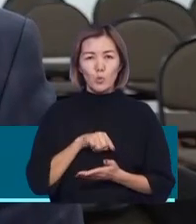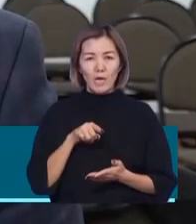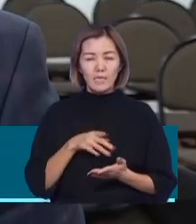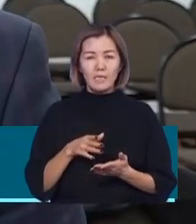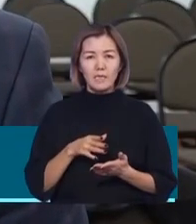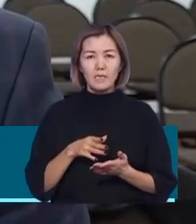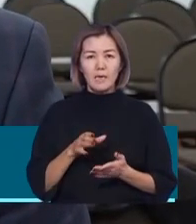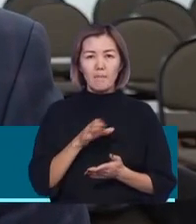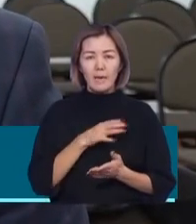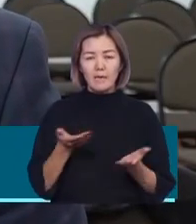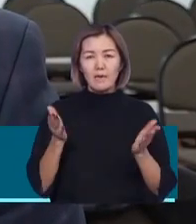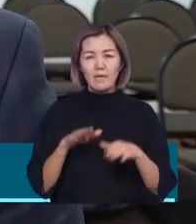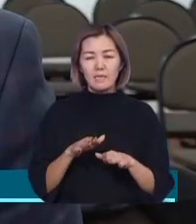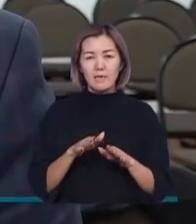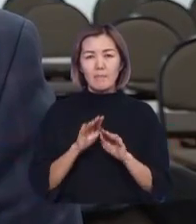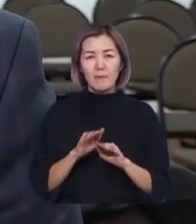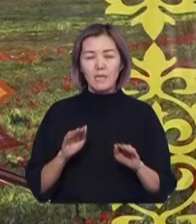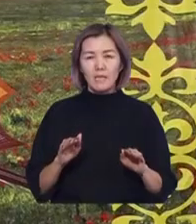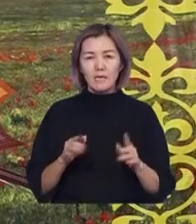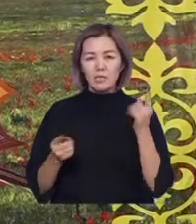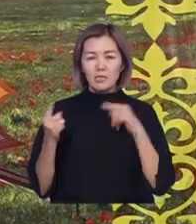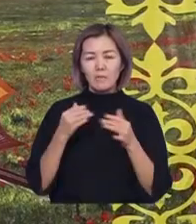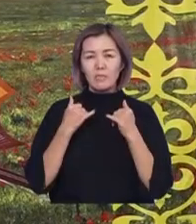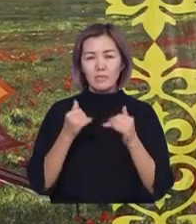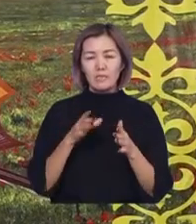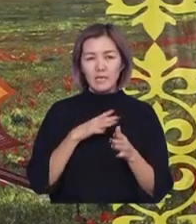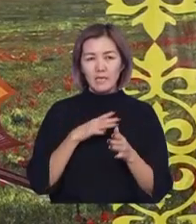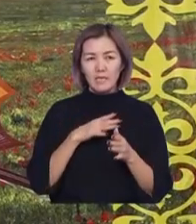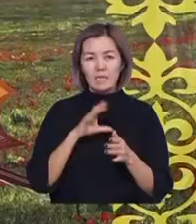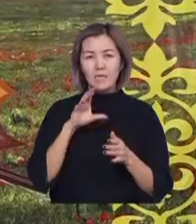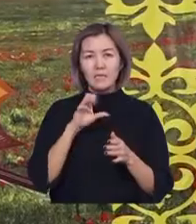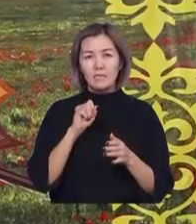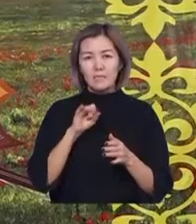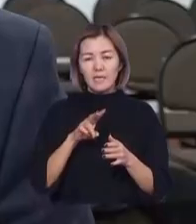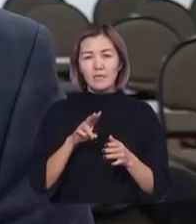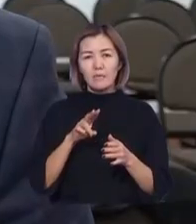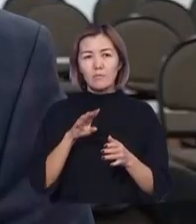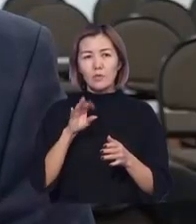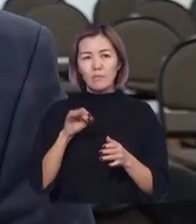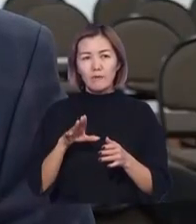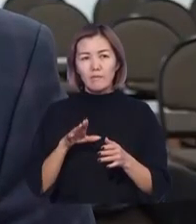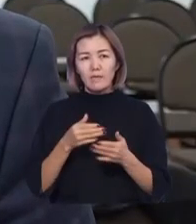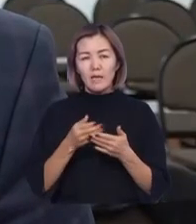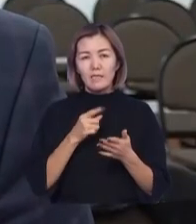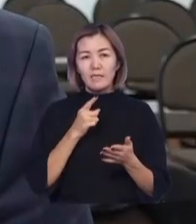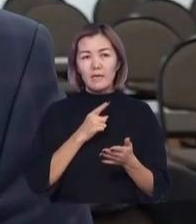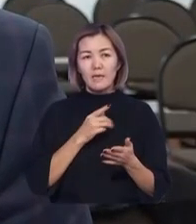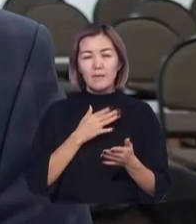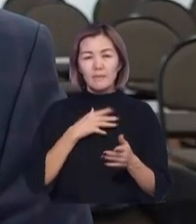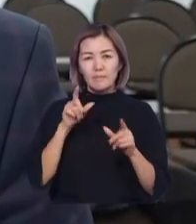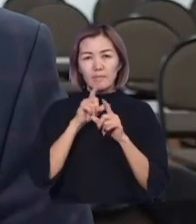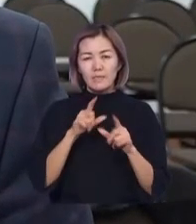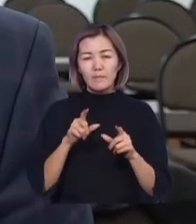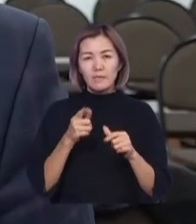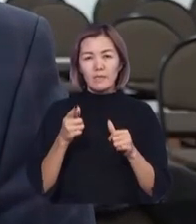әсіресе балалар жүрегінен орын таба білген адам деп білемін. Өзім Сайын ағаның алдында біз қарыздармыз, оның борыштарымыз. Мен осы мектептің